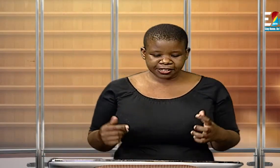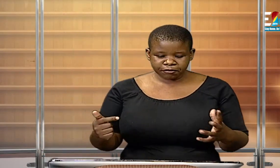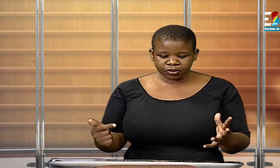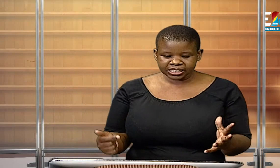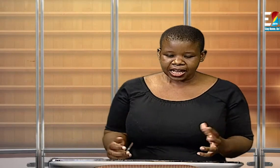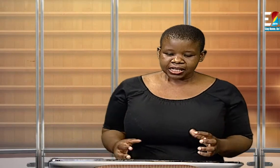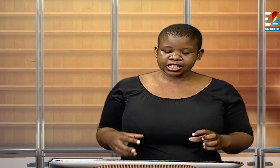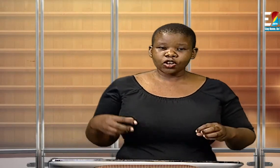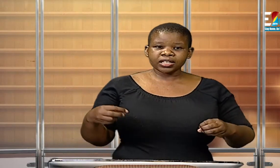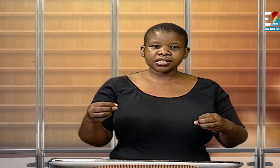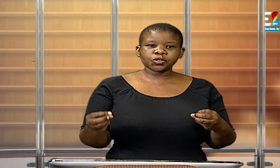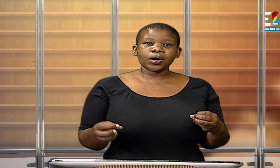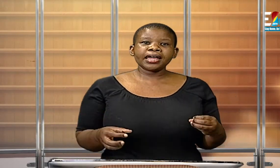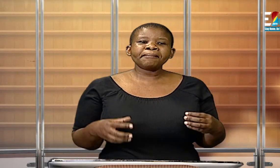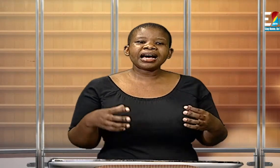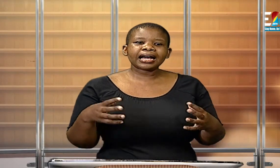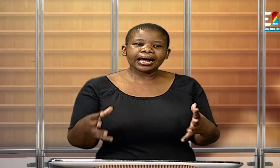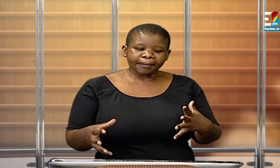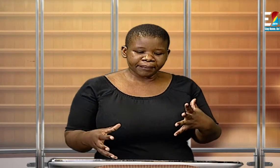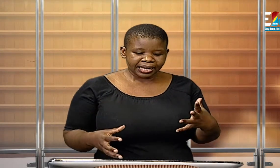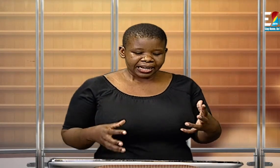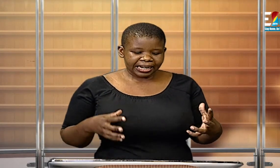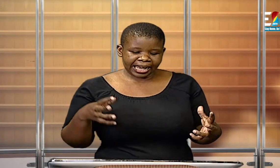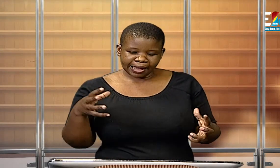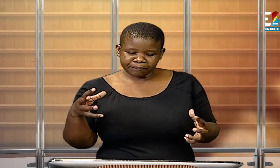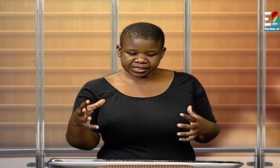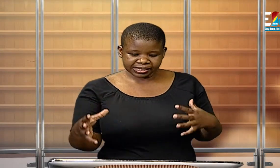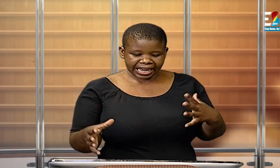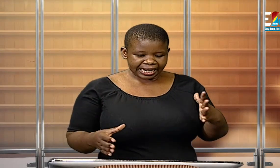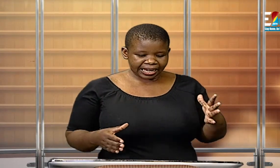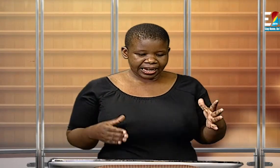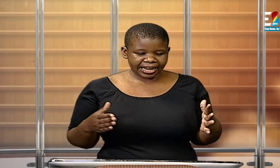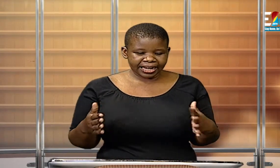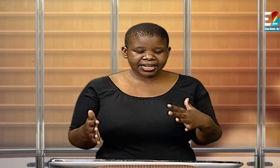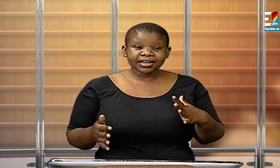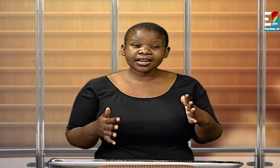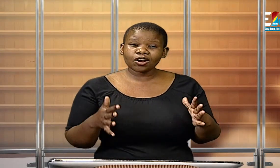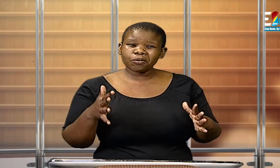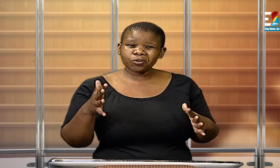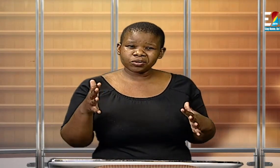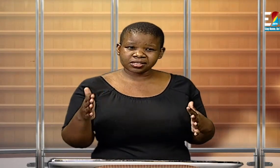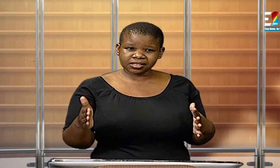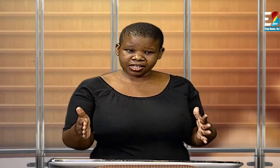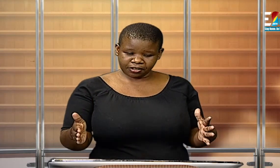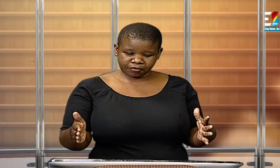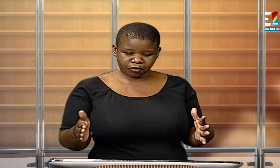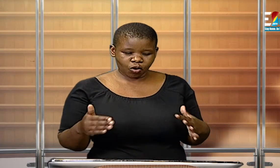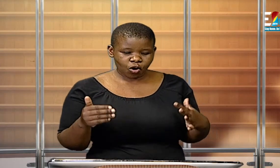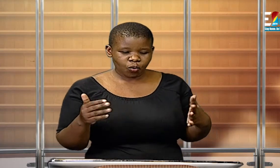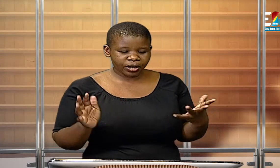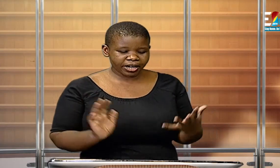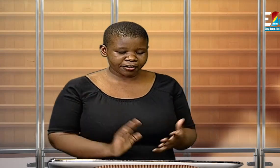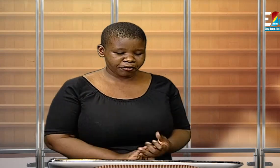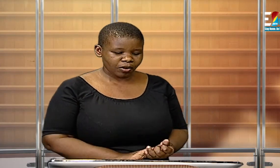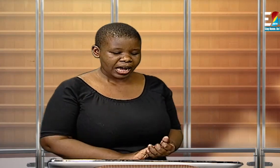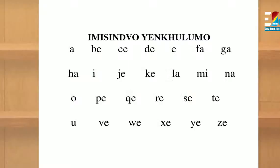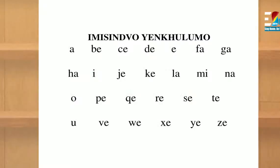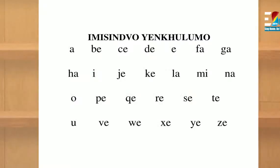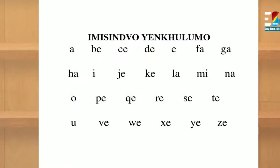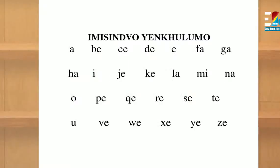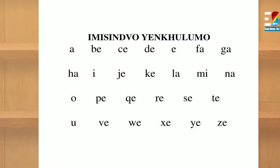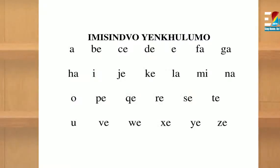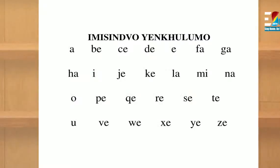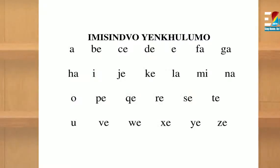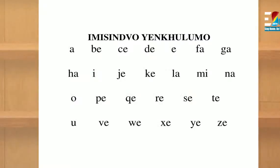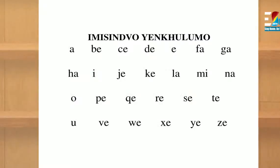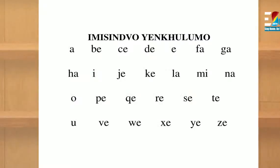siyafunza nasifunza sitohle sisho emagama lahambisana nani nalomu sindvo wetfu